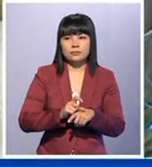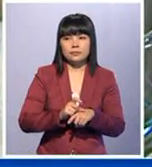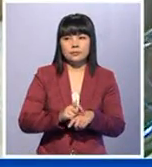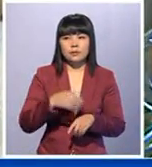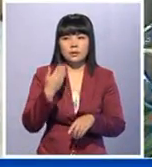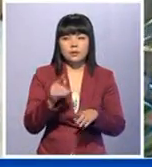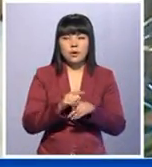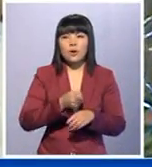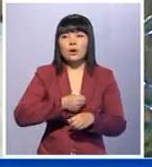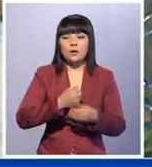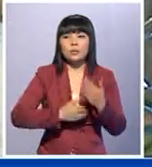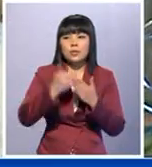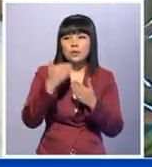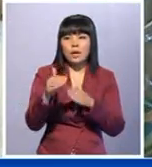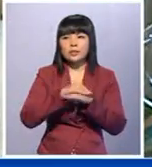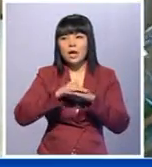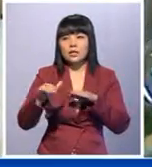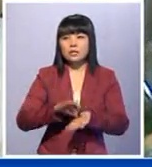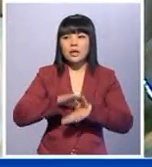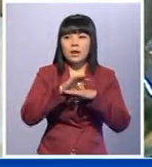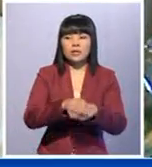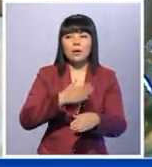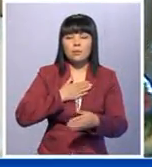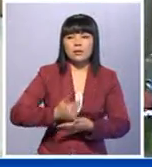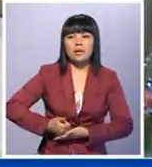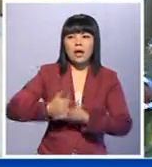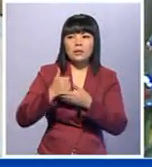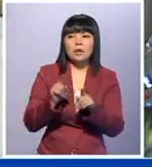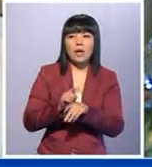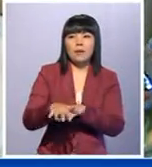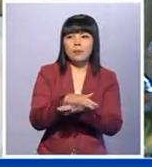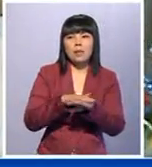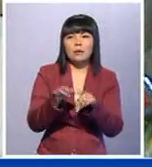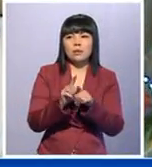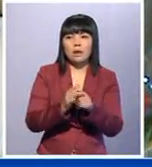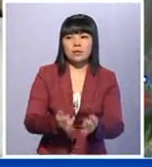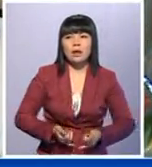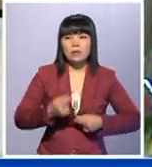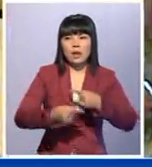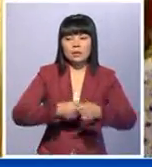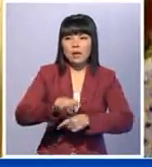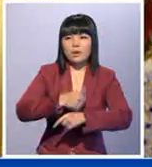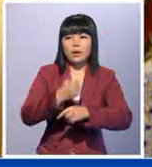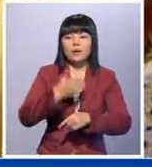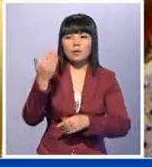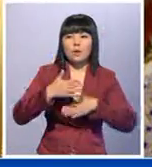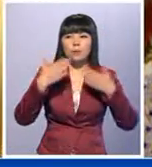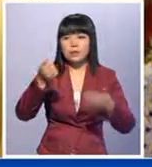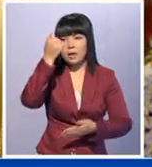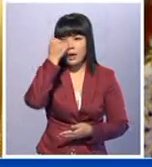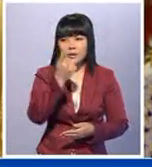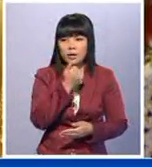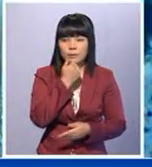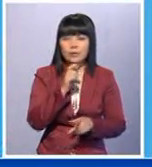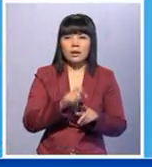Осындай дәрежеге жетіп жатқанымызға біздің еңбегімізді елеп, ескеріп жатқандарына үкімет басына өте көп рахмет